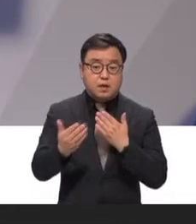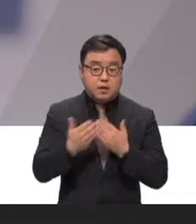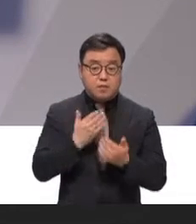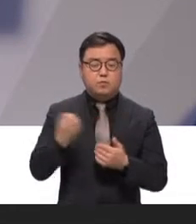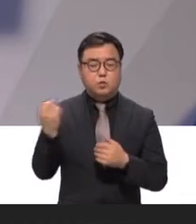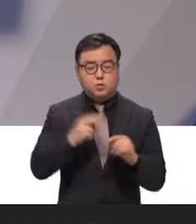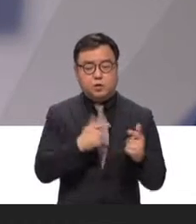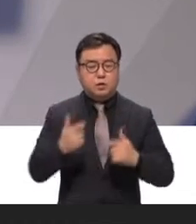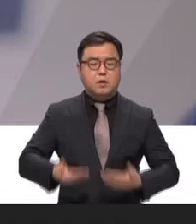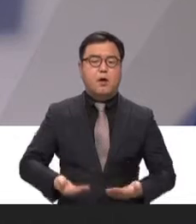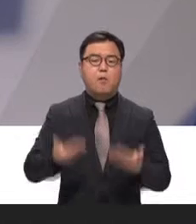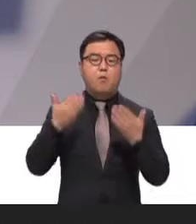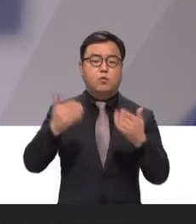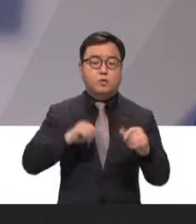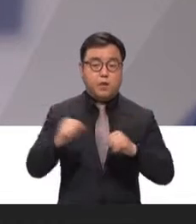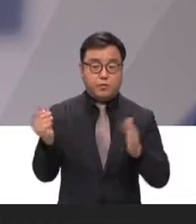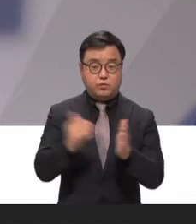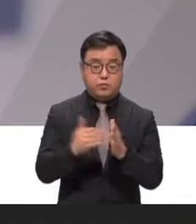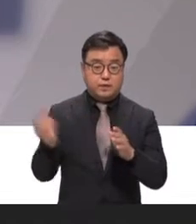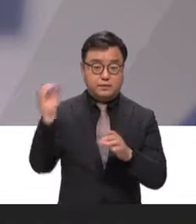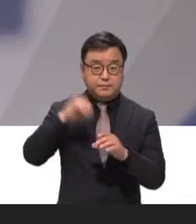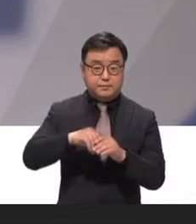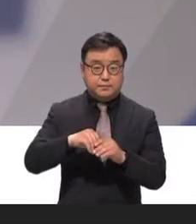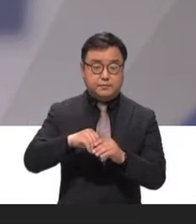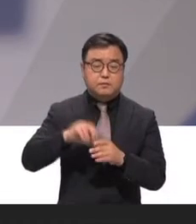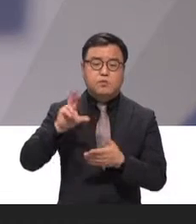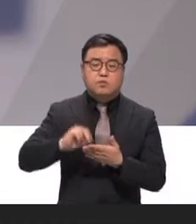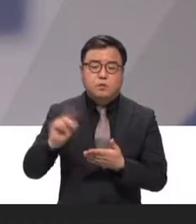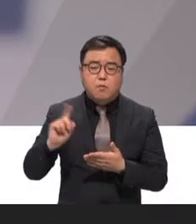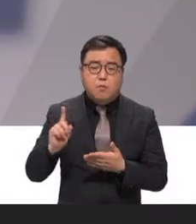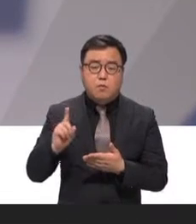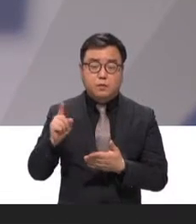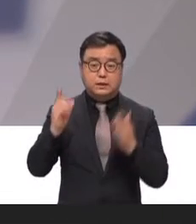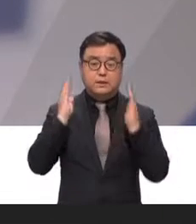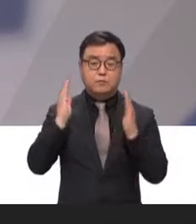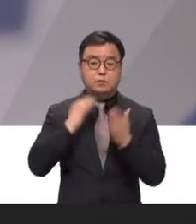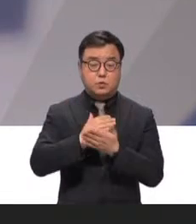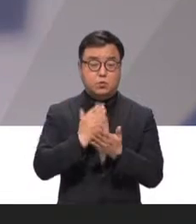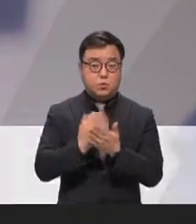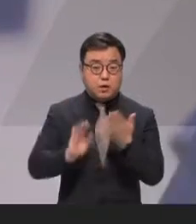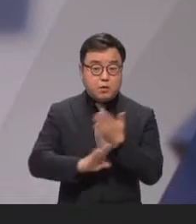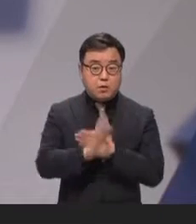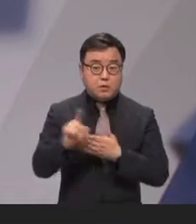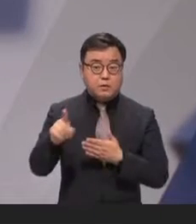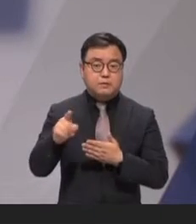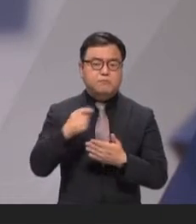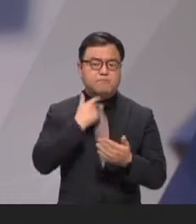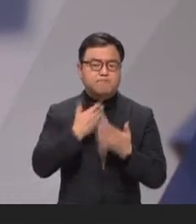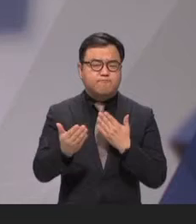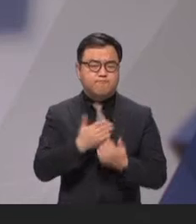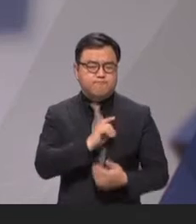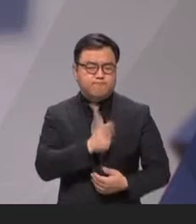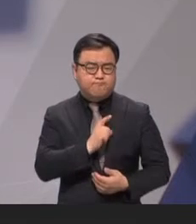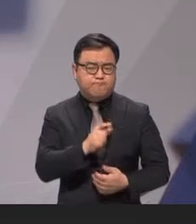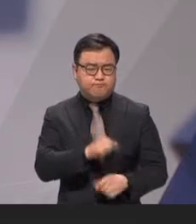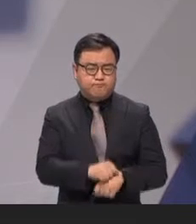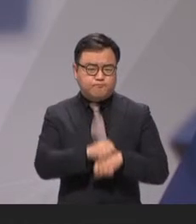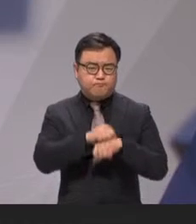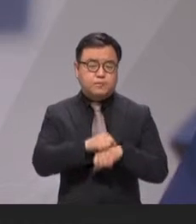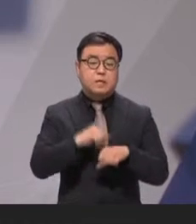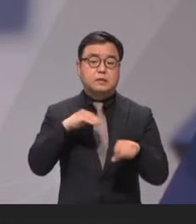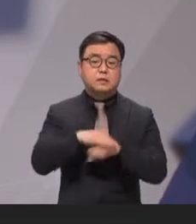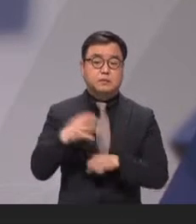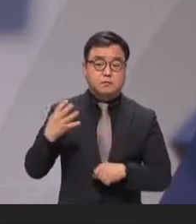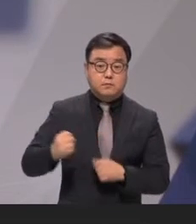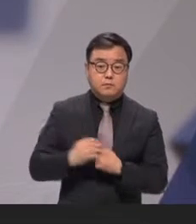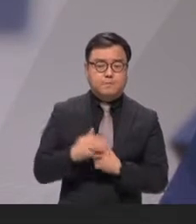체험활동, 봉사활동 이런 네네네. 것들입니다. 네. 근데 문제는 이제 이 부분들이 자꾸 스펙화되어 가고 있는 것입니다. 예. 그렇죠. 예, 그러다